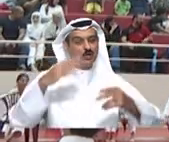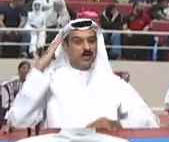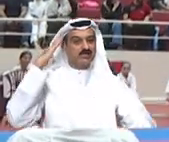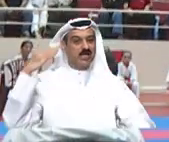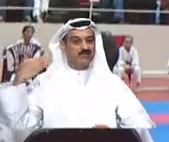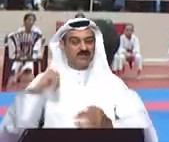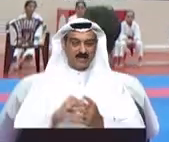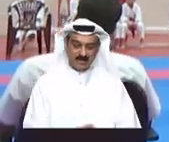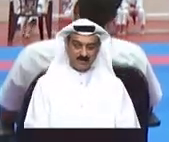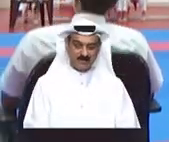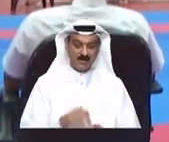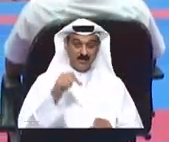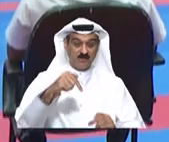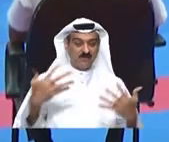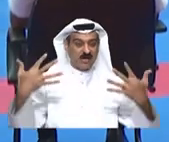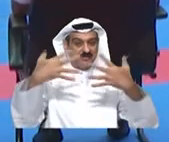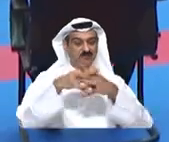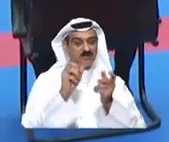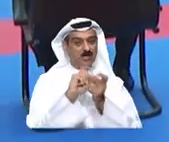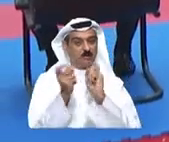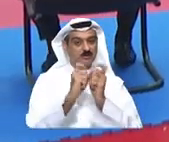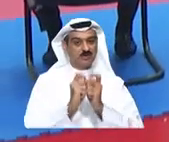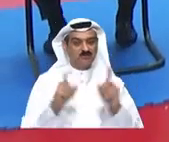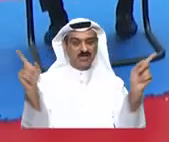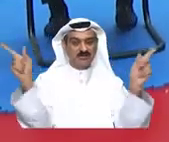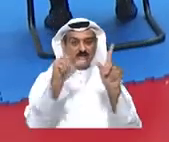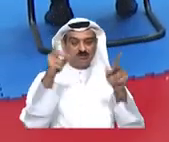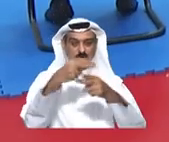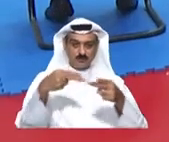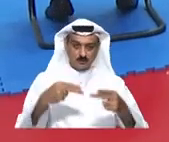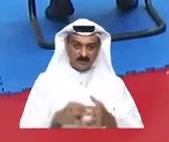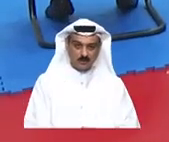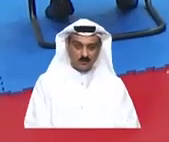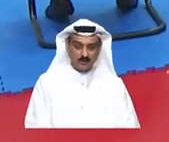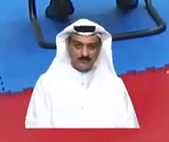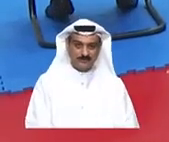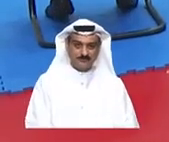من خلال هذه البطولة. عائشة أحمد، تلفزيون دولة الكويت.